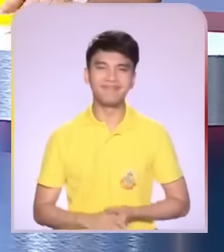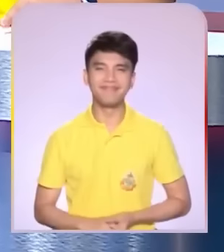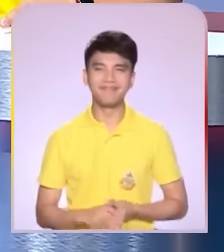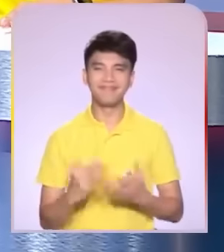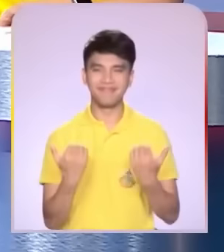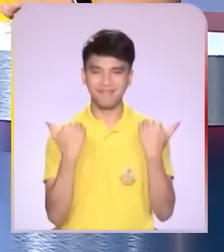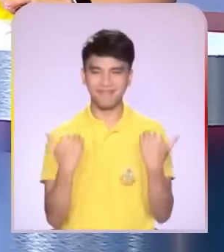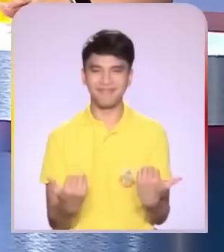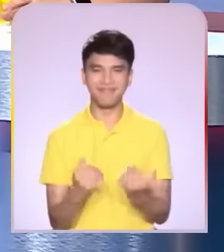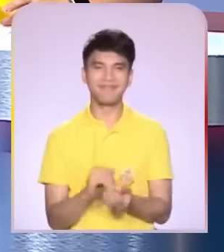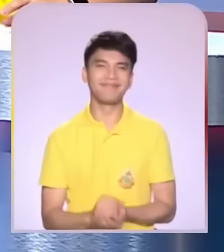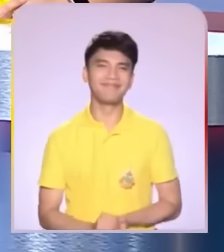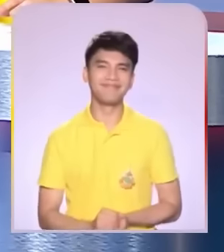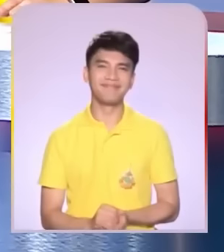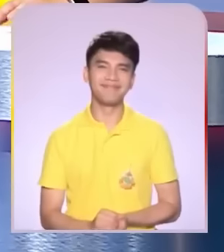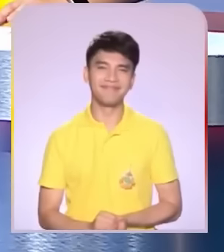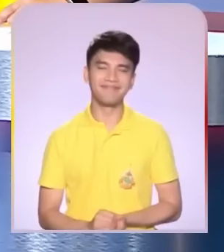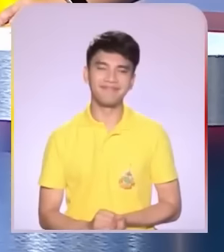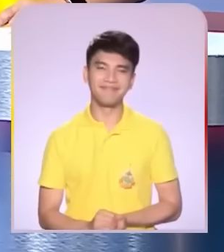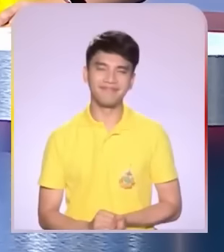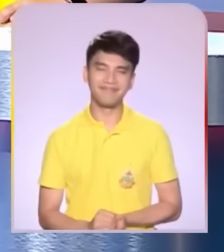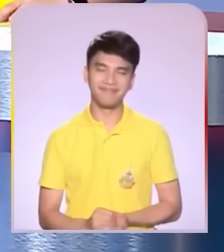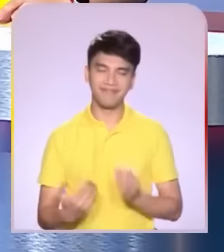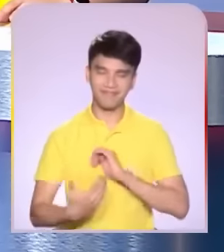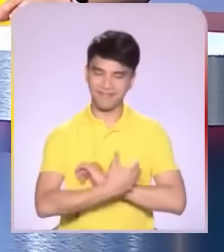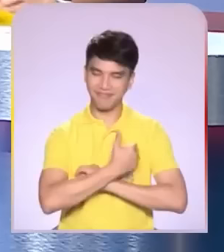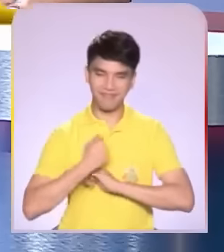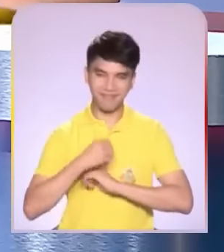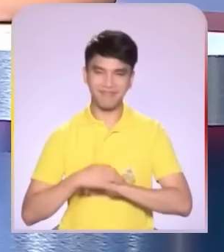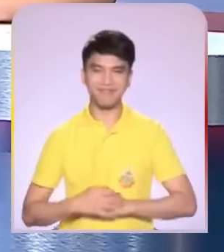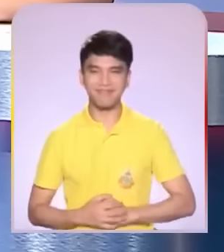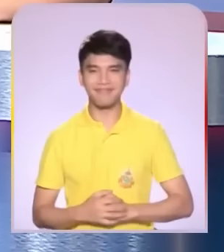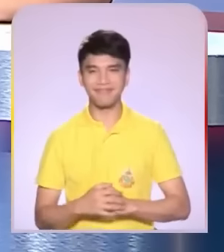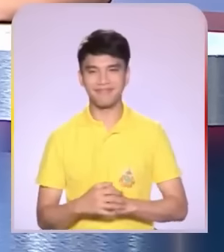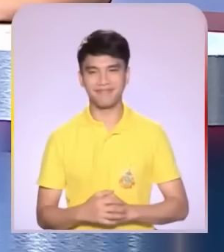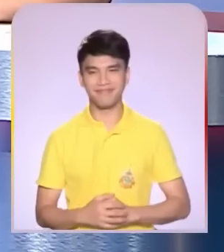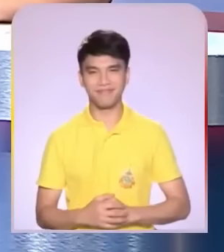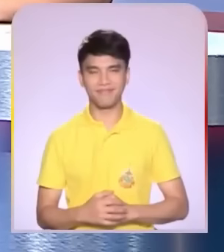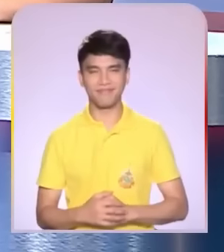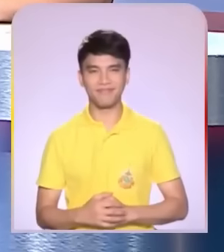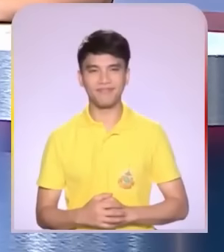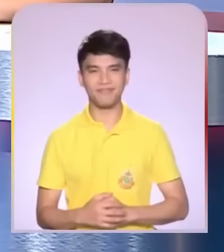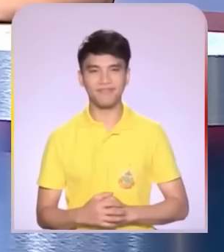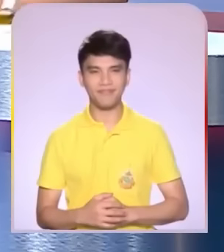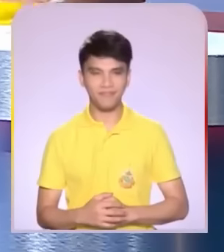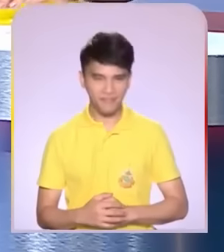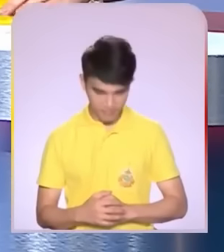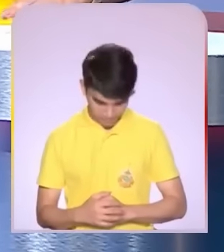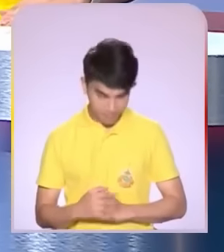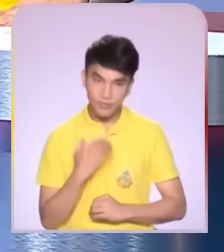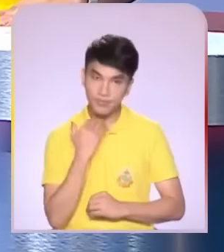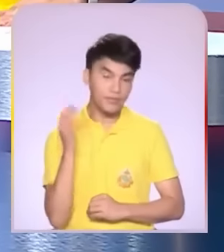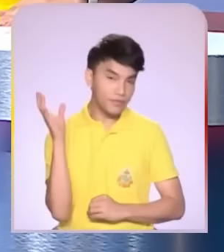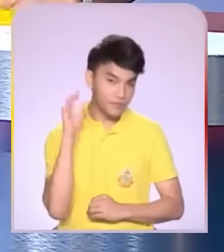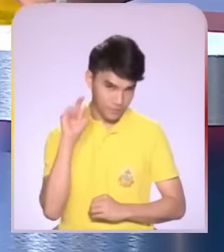มากลับมาที่เรื่องของวงการการเมืองกันหน่อยนะครับก็คือมีคลิปเสียงคุณผู้ชมครับก็คงได้ยินกันไปส่วนหนึ่งแล้วเดี๋ยวจะเ